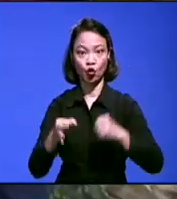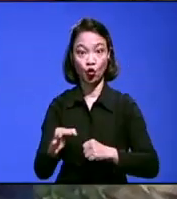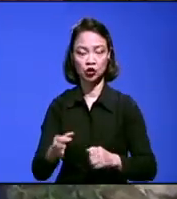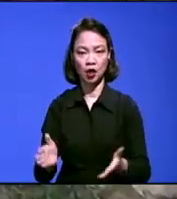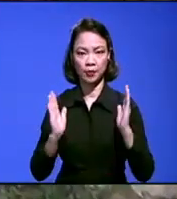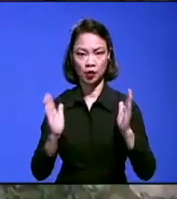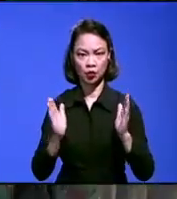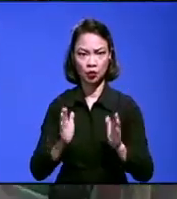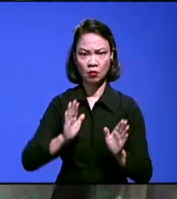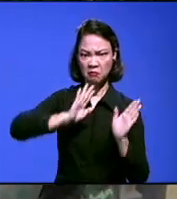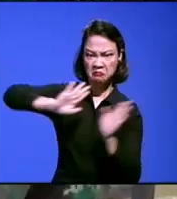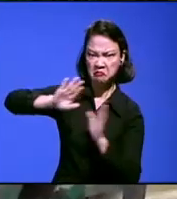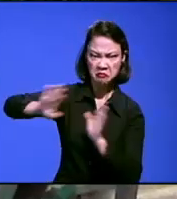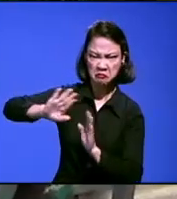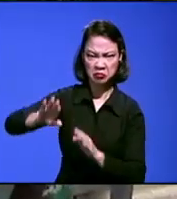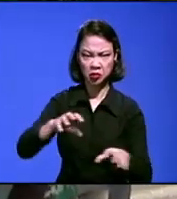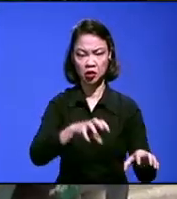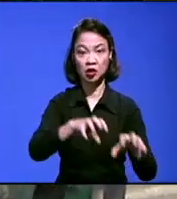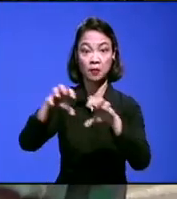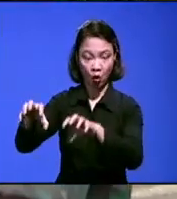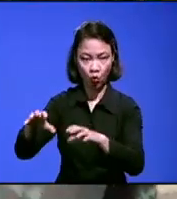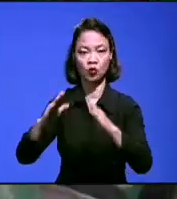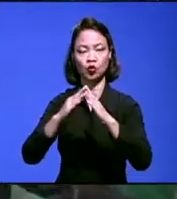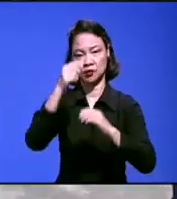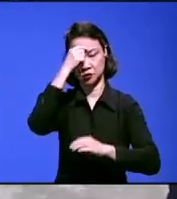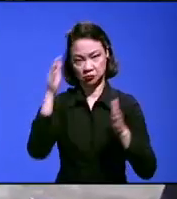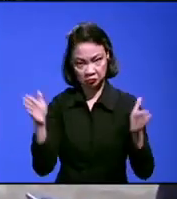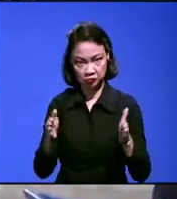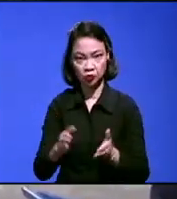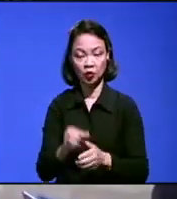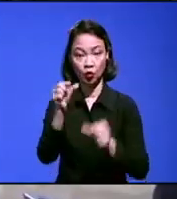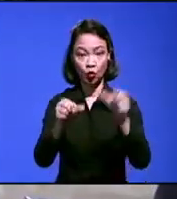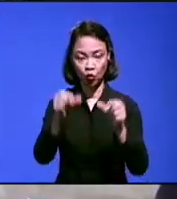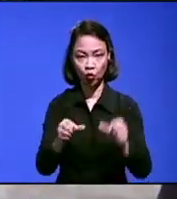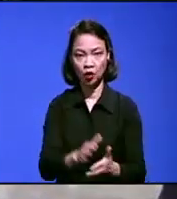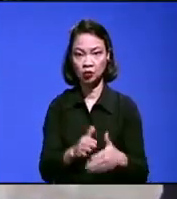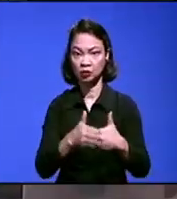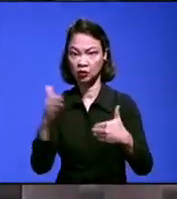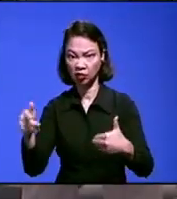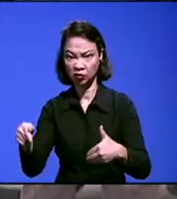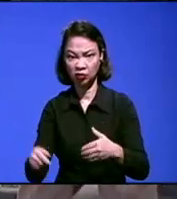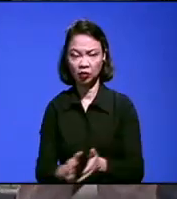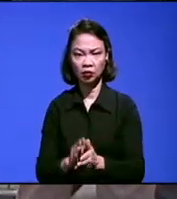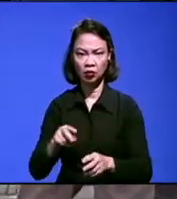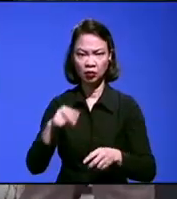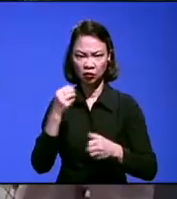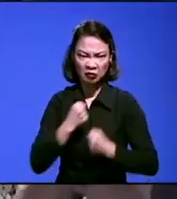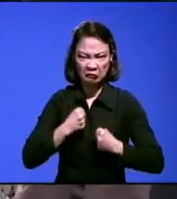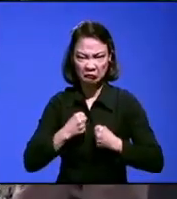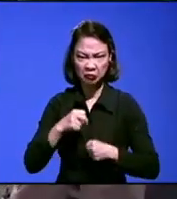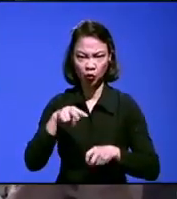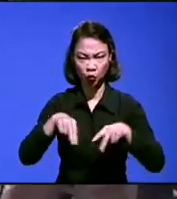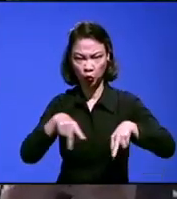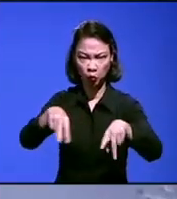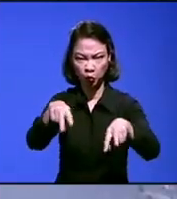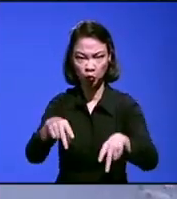menolak dibawa ke puskesmas. Warga sekitar rumah resah karena ia kerap keluyuran setelah pulang dari Singapura Senin